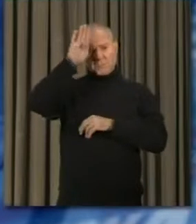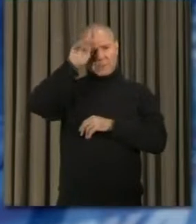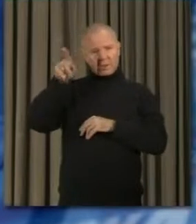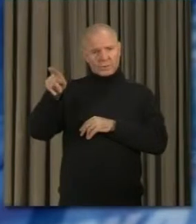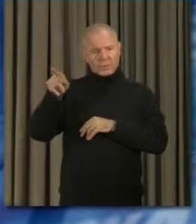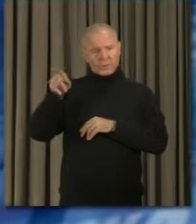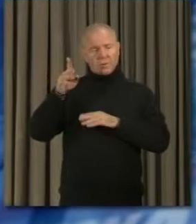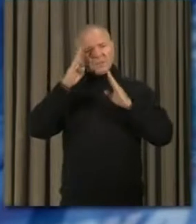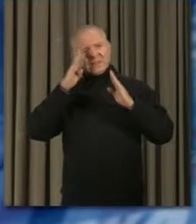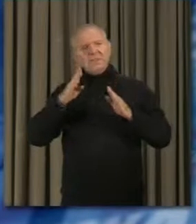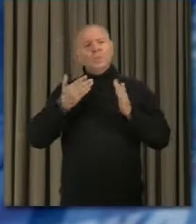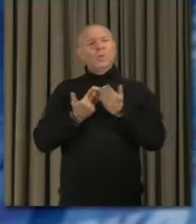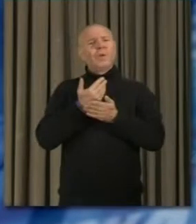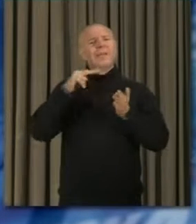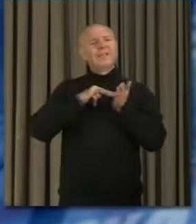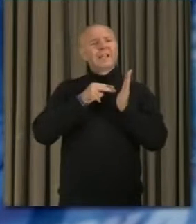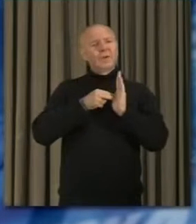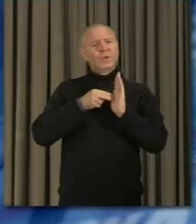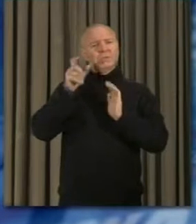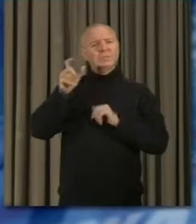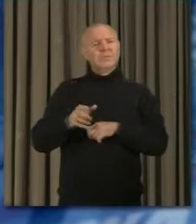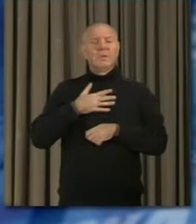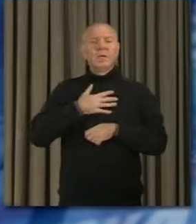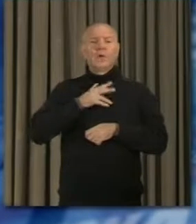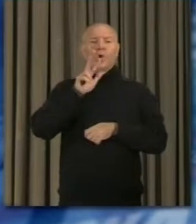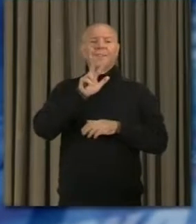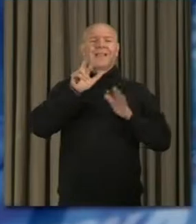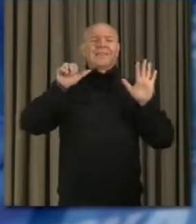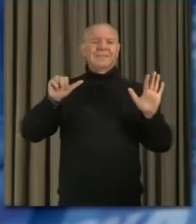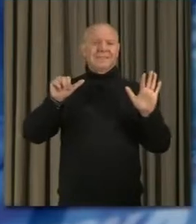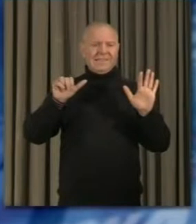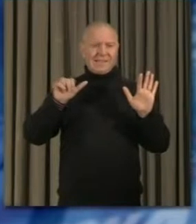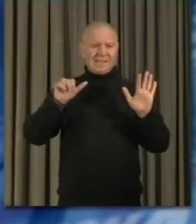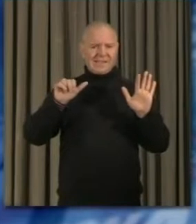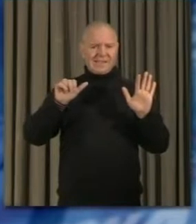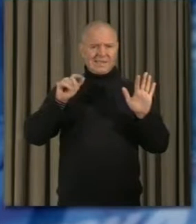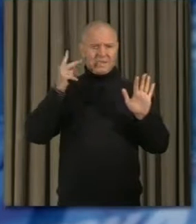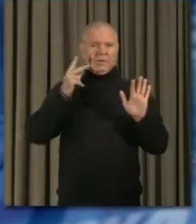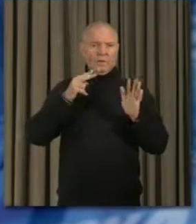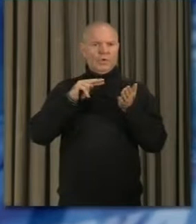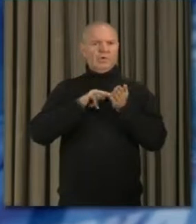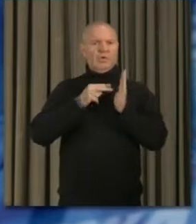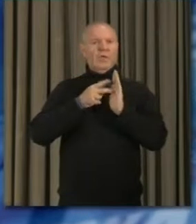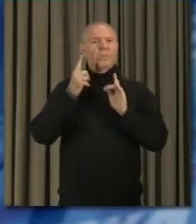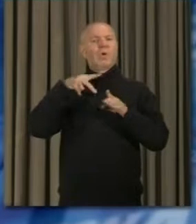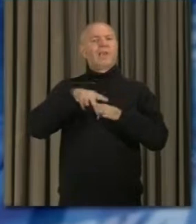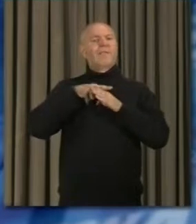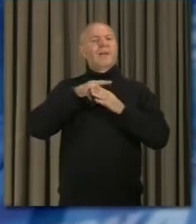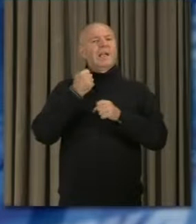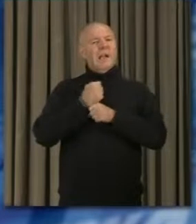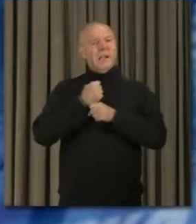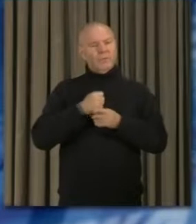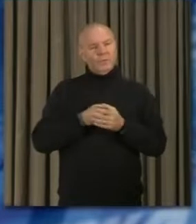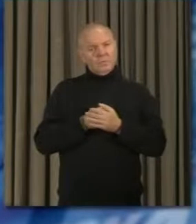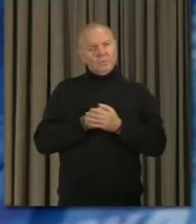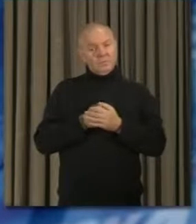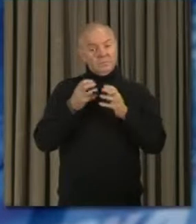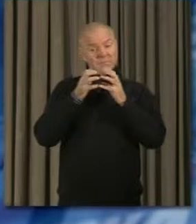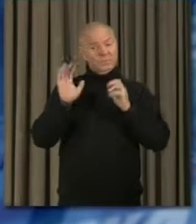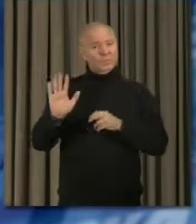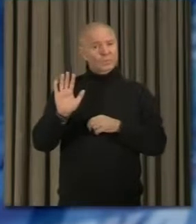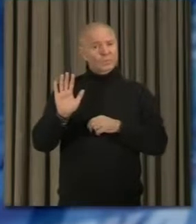tecnologie. Alberto Giacomini aveva 86 anni, era ingegnere onore scausa e cavaliere del lavoro. La sua azienda oggi